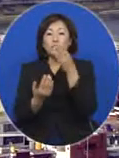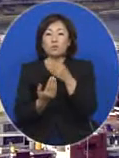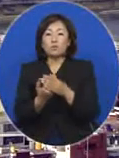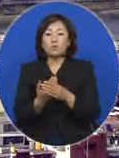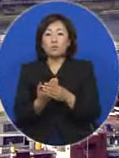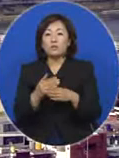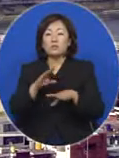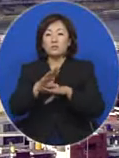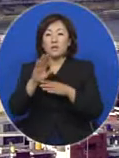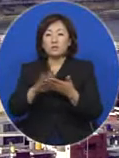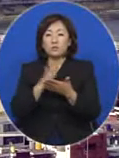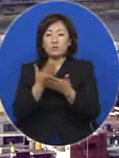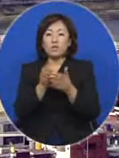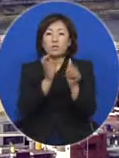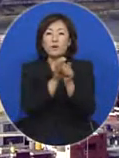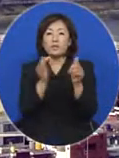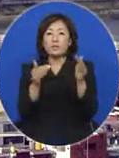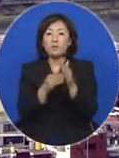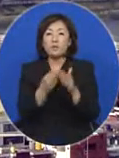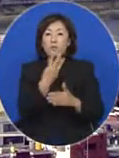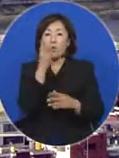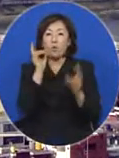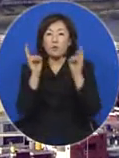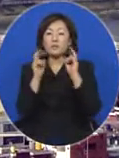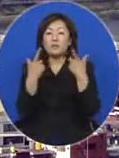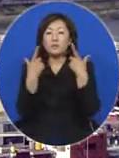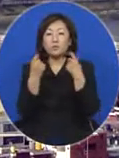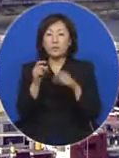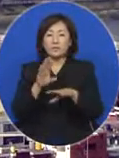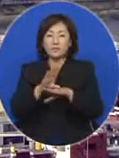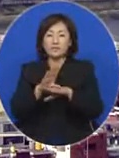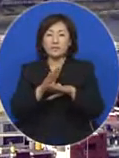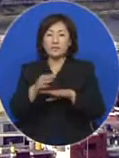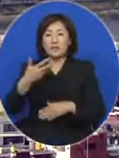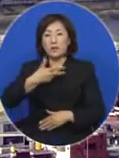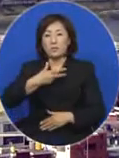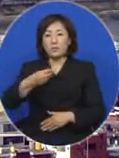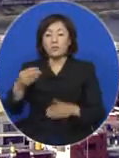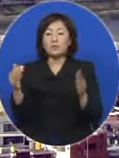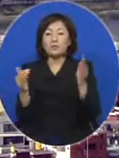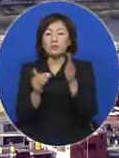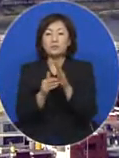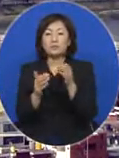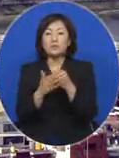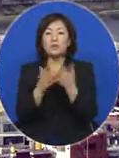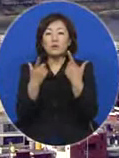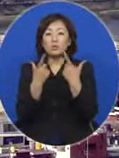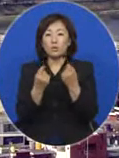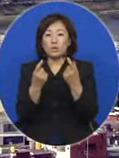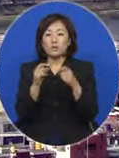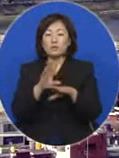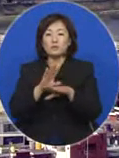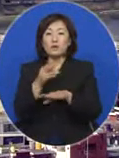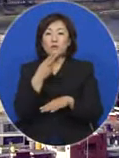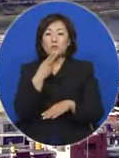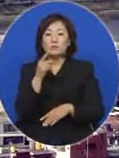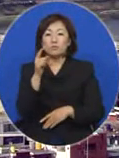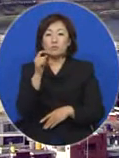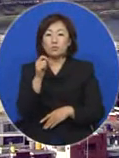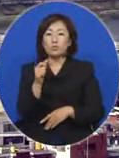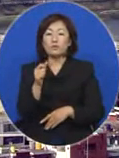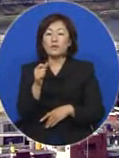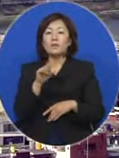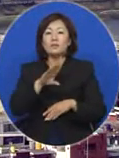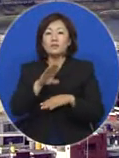수리를 맡기면 대부분 보험회사에서 동급의 렌터카를 제공하고 있습니다. 하지만 동급의 차가 없다며 작은 차를